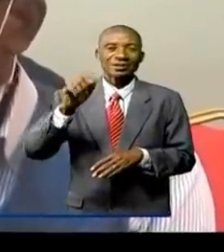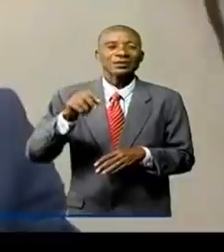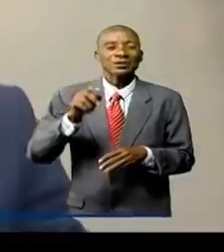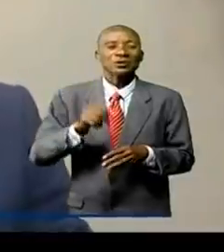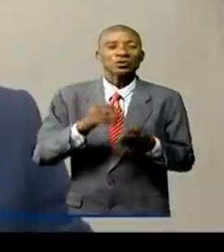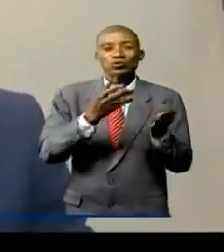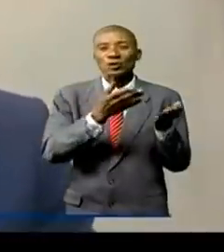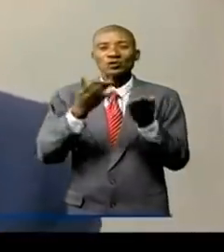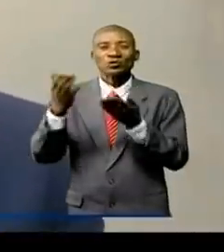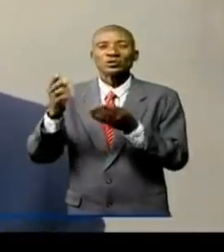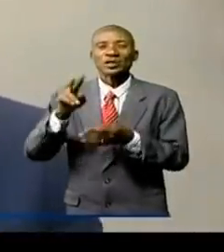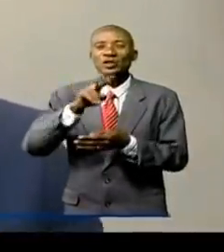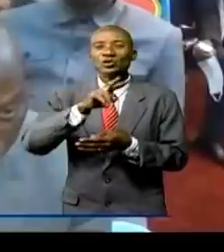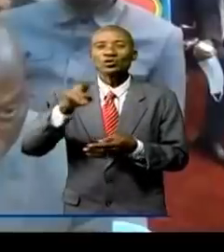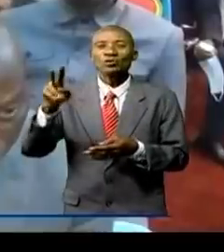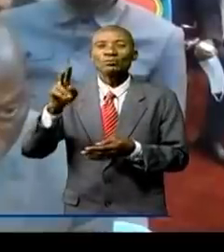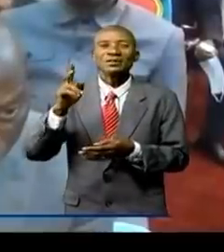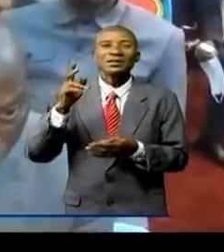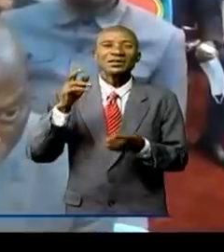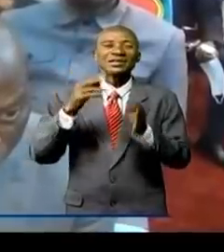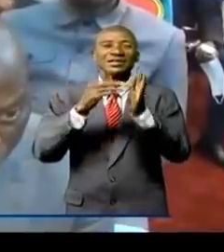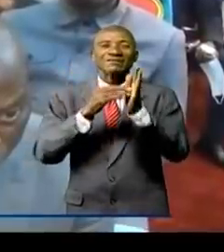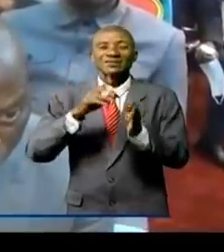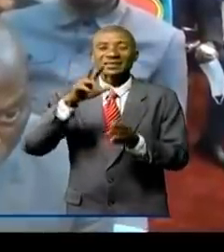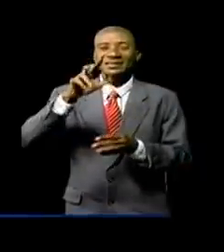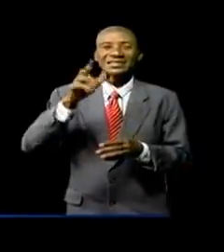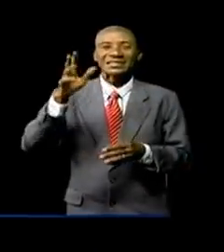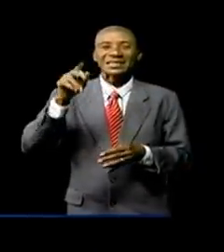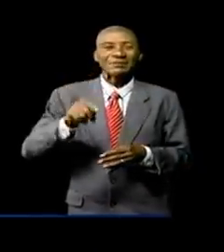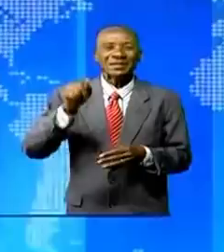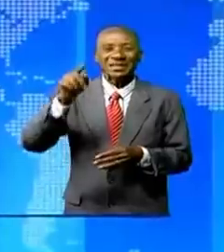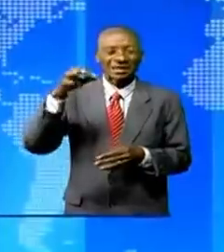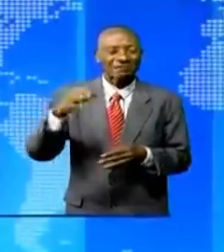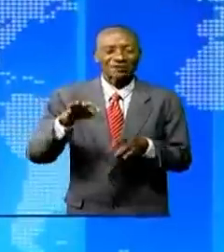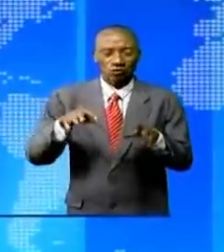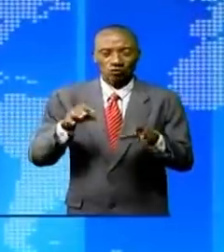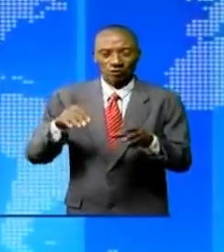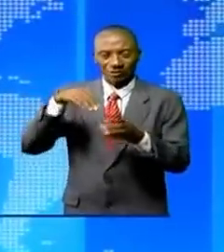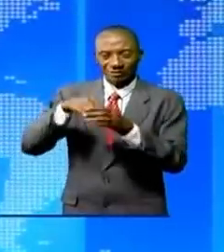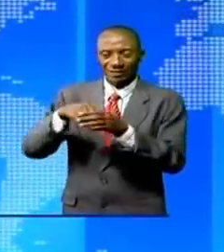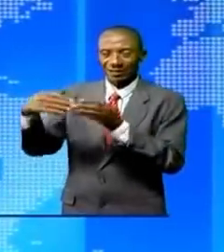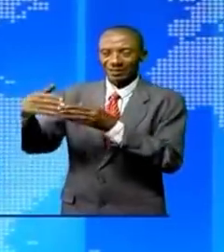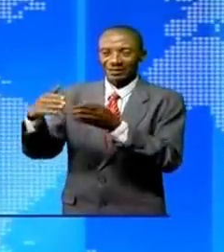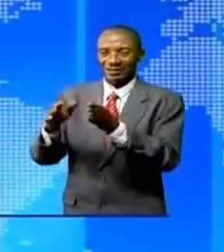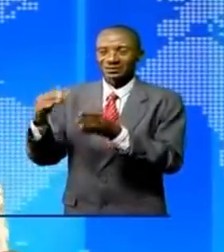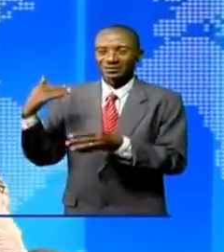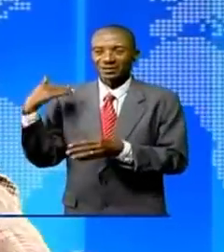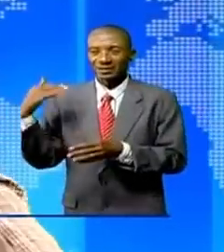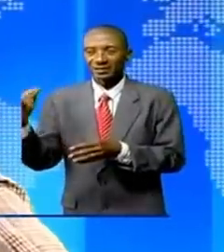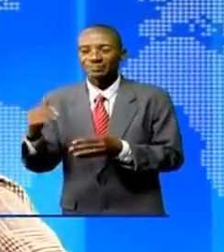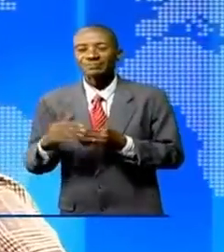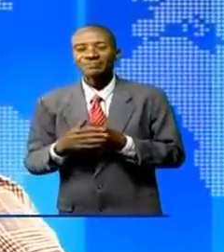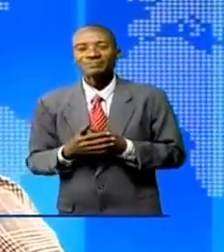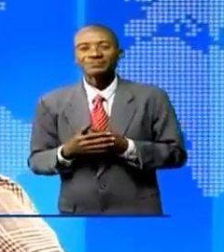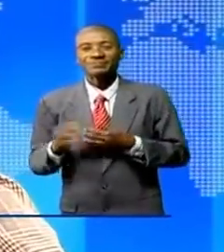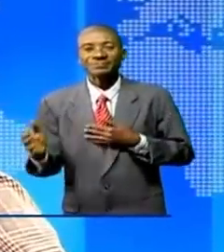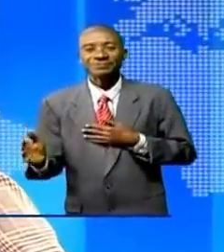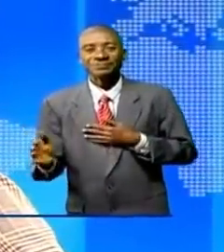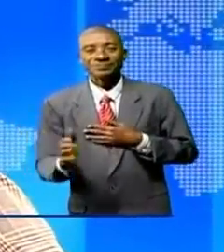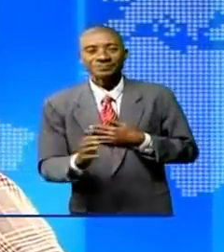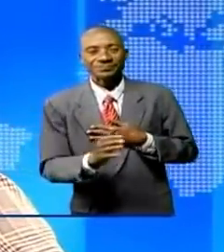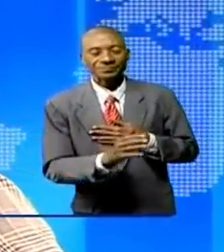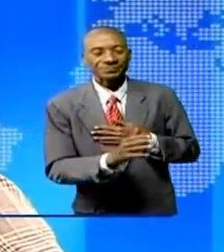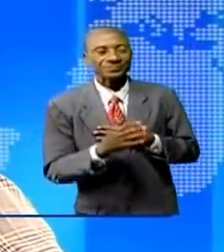2 935 milliards de francs congolais. Elle a regagné sa juridiction dans la